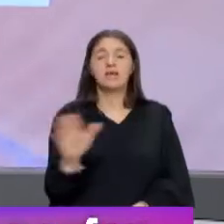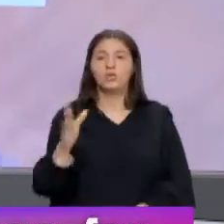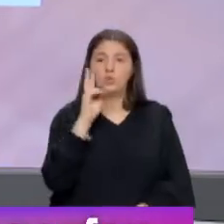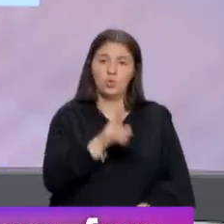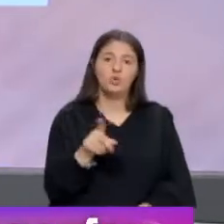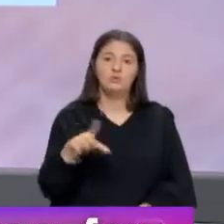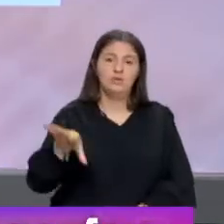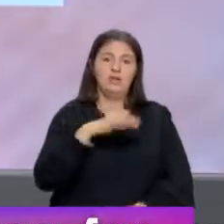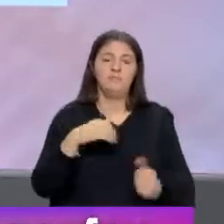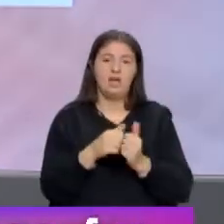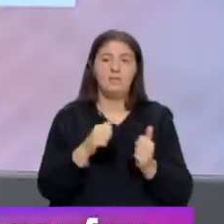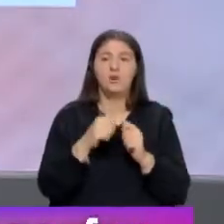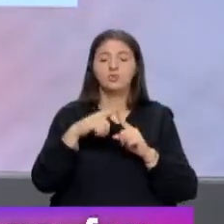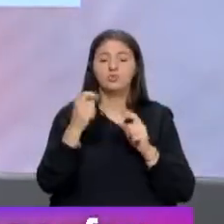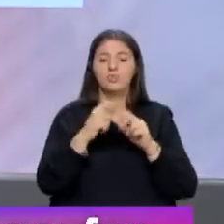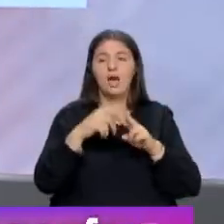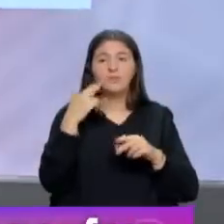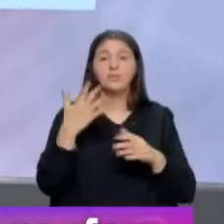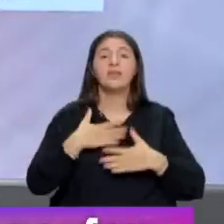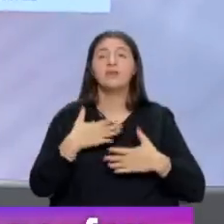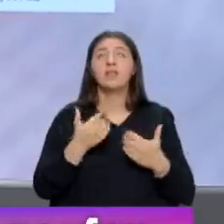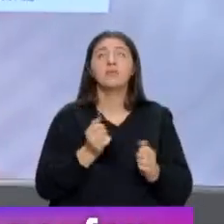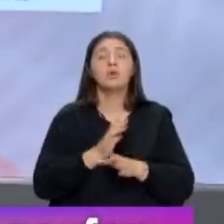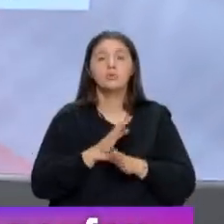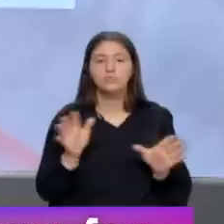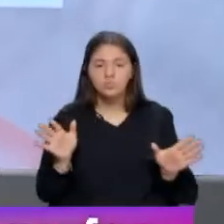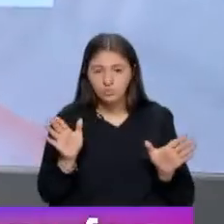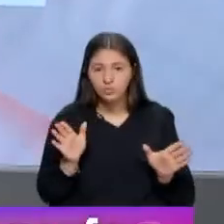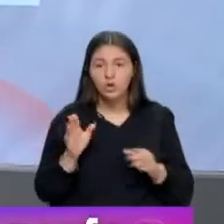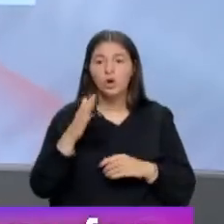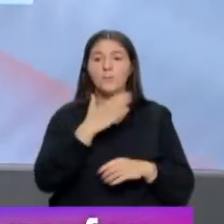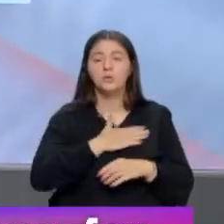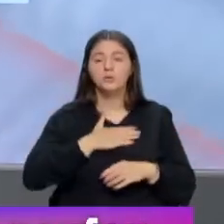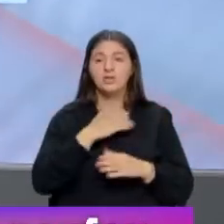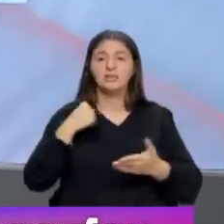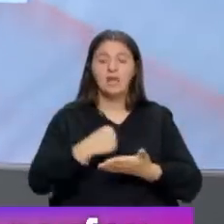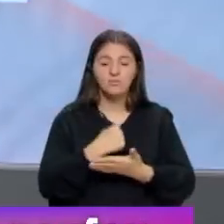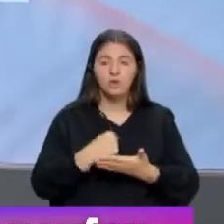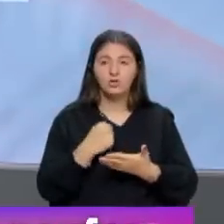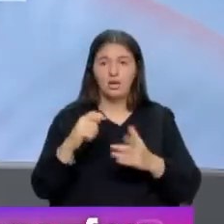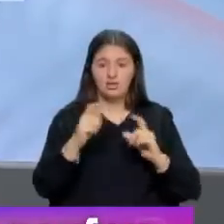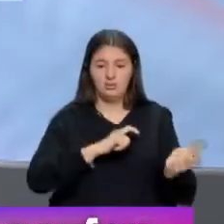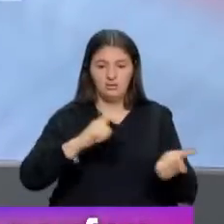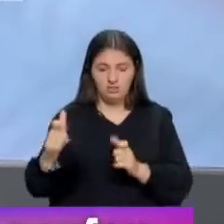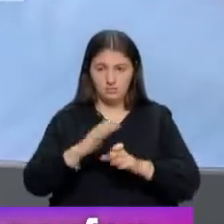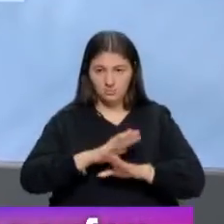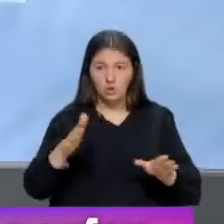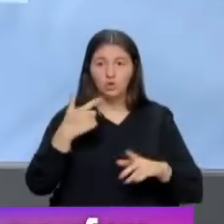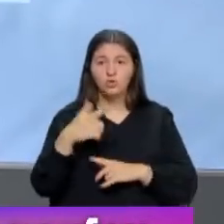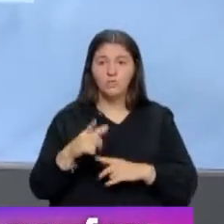görüyoruz hep birlikte Tuğba hanım günaydın artık nefes alamıyoruz Bursa'dan Trabzon'a yerleştim